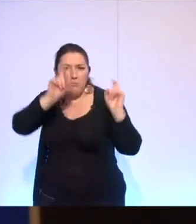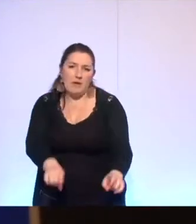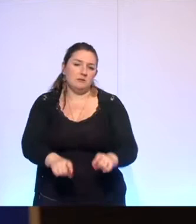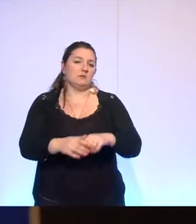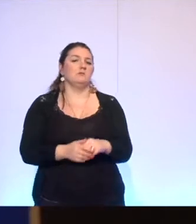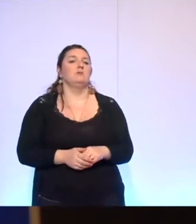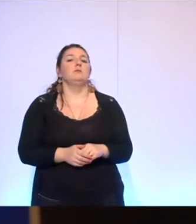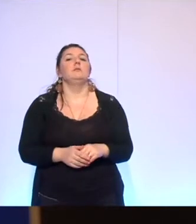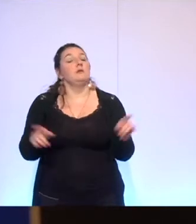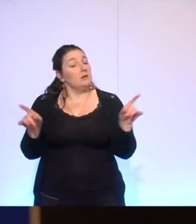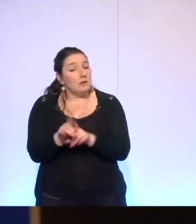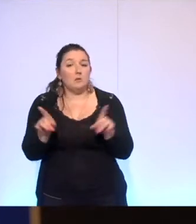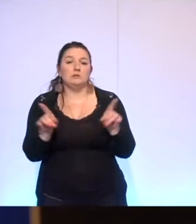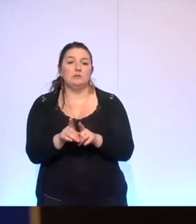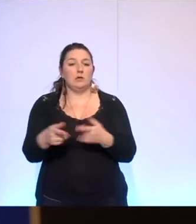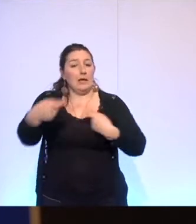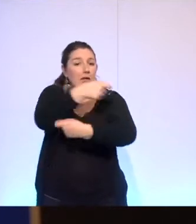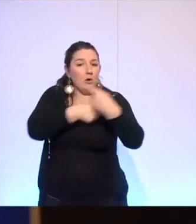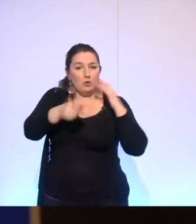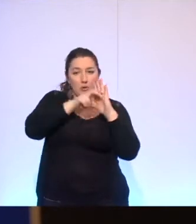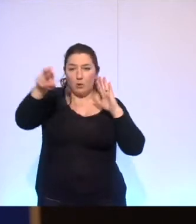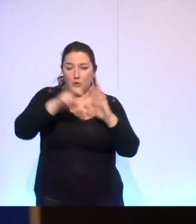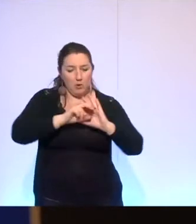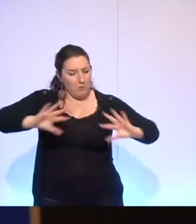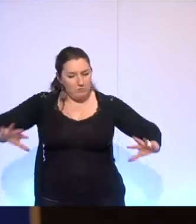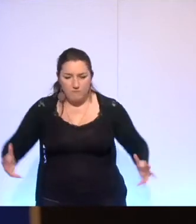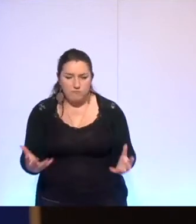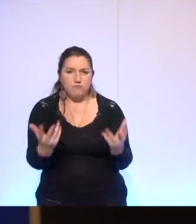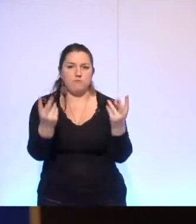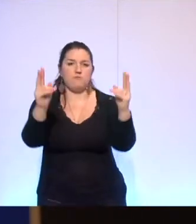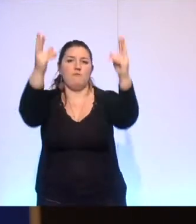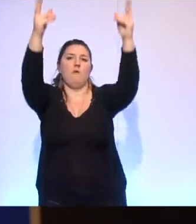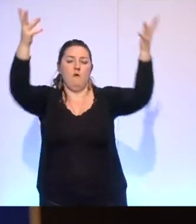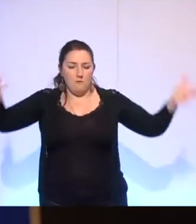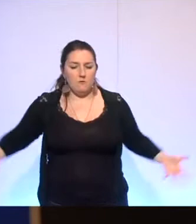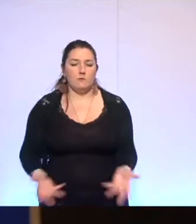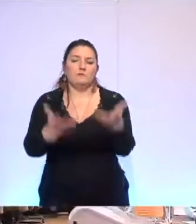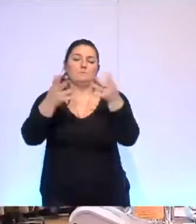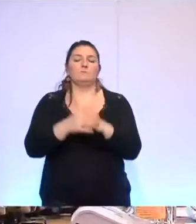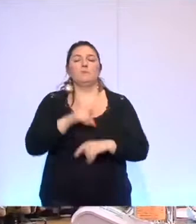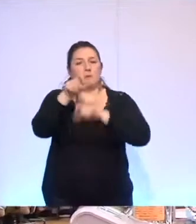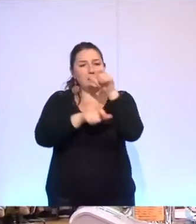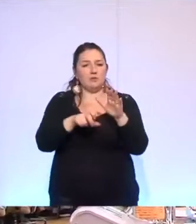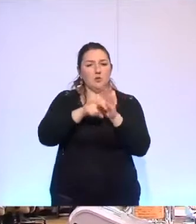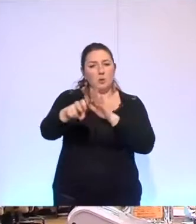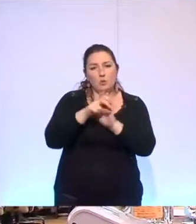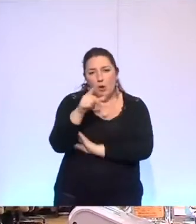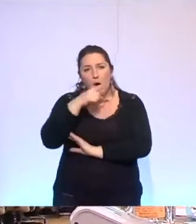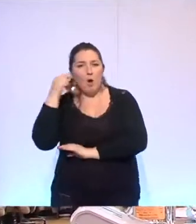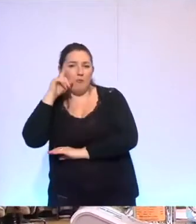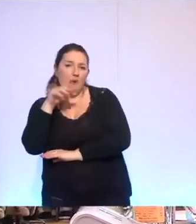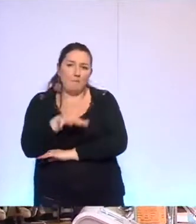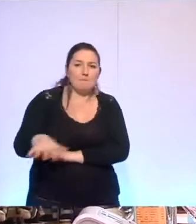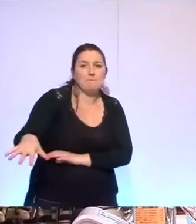le développement dynamique de l'économie grenobloise. Un certain nombre de Grenobloises et de Grenoblois ont